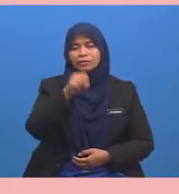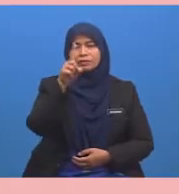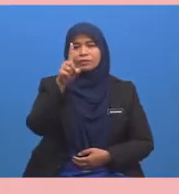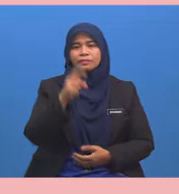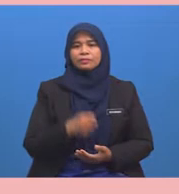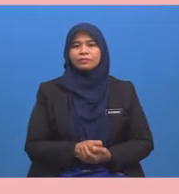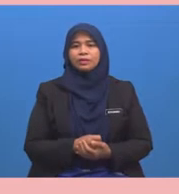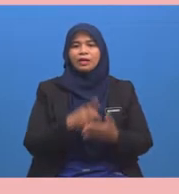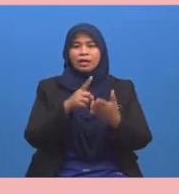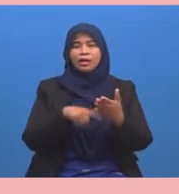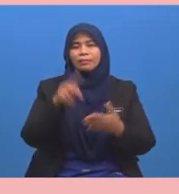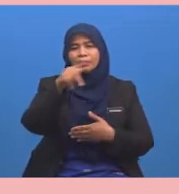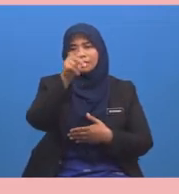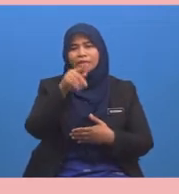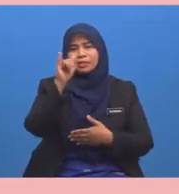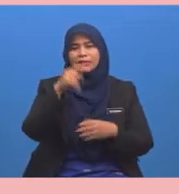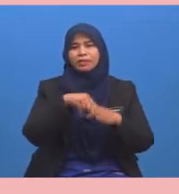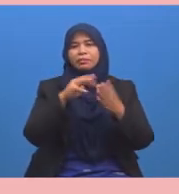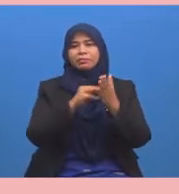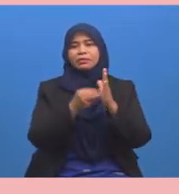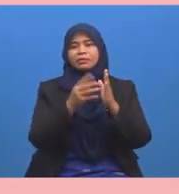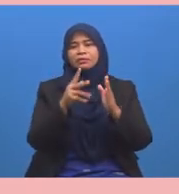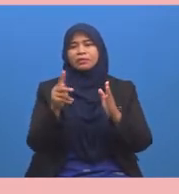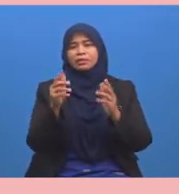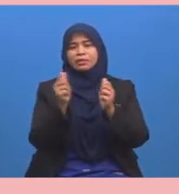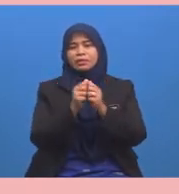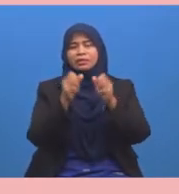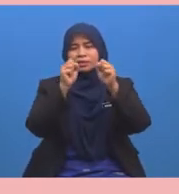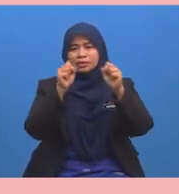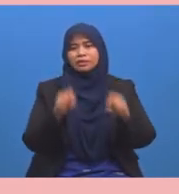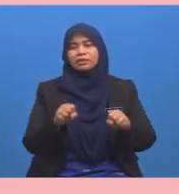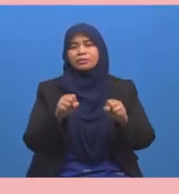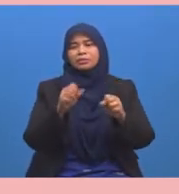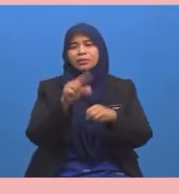pertama, apakah yang dimaksudkan dengan sistem gunaan manusia?